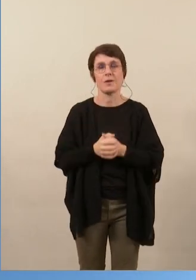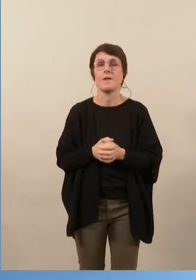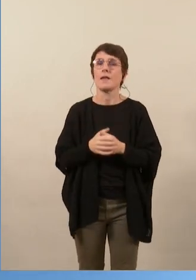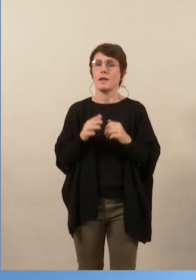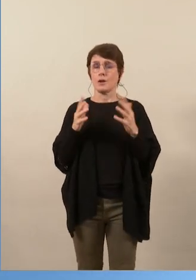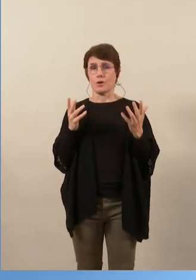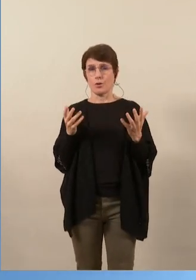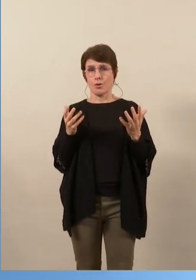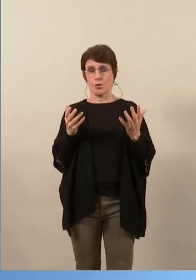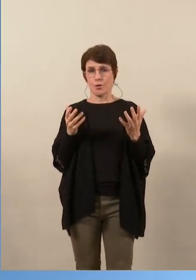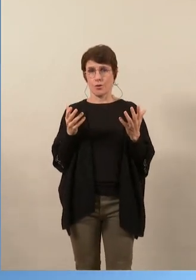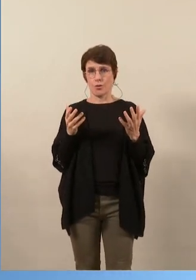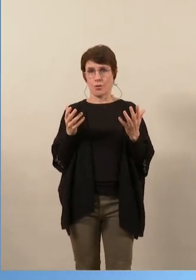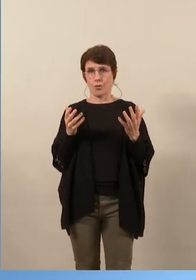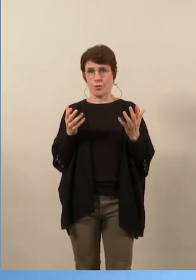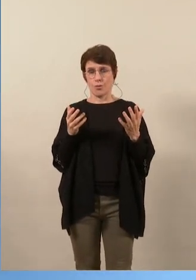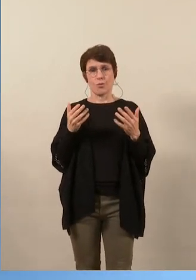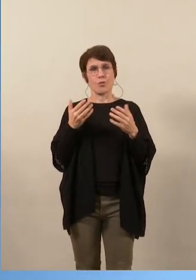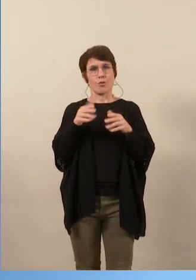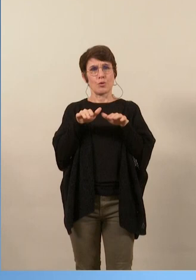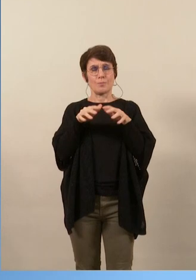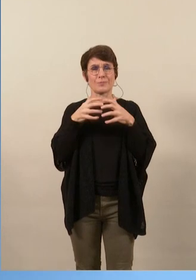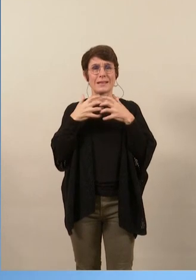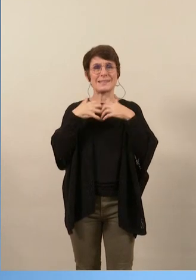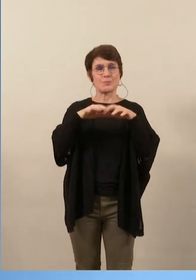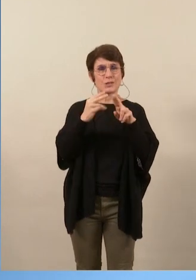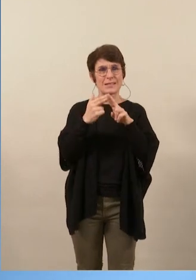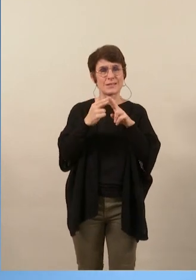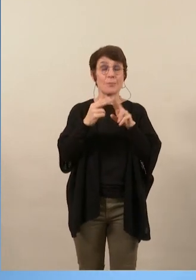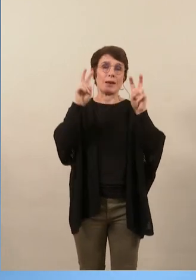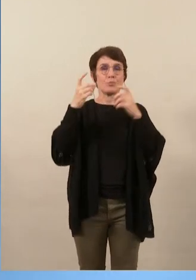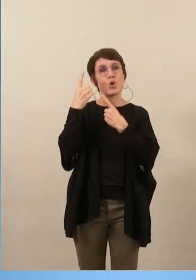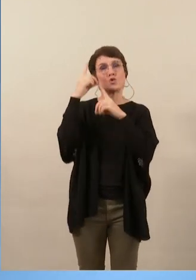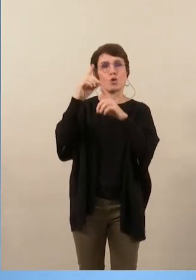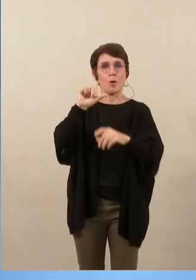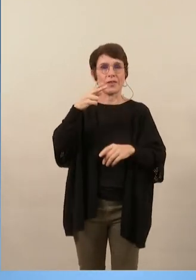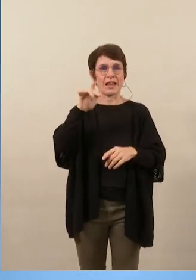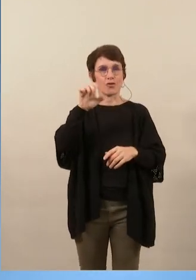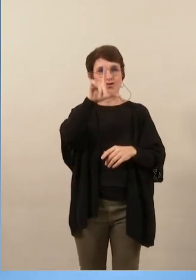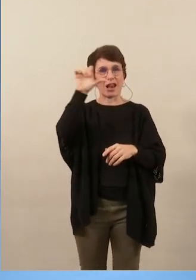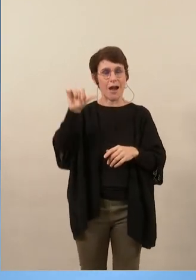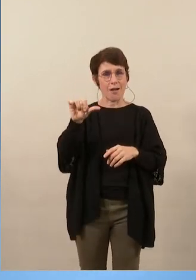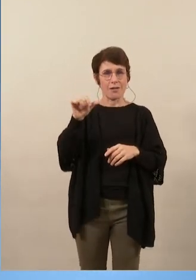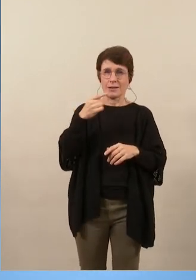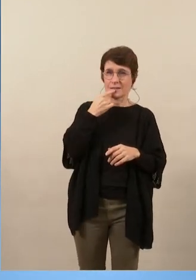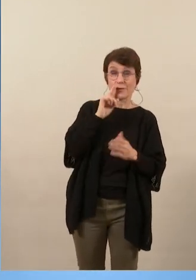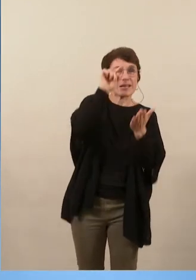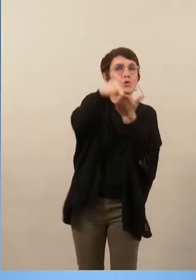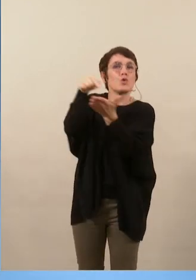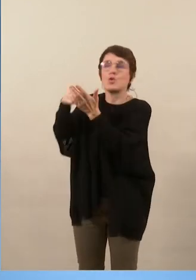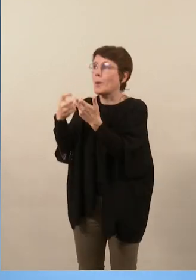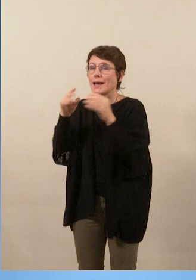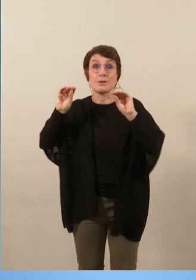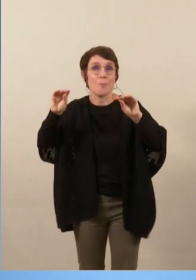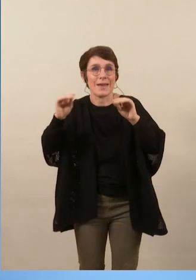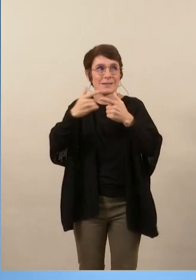notamment demandé Angela qui sensibilise les lieux festifs volontaires à la lutte contre les violences sexistes et sexuelles au recueil de la